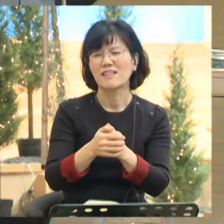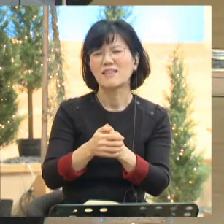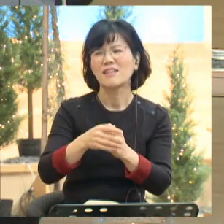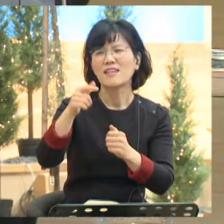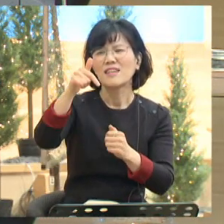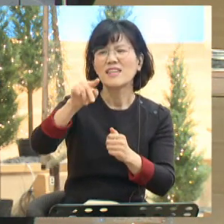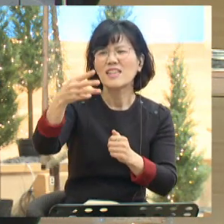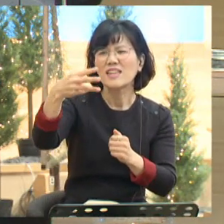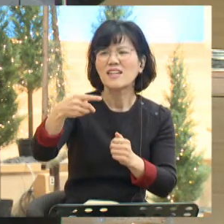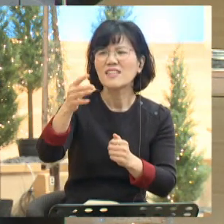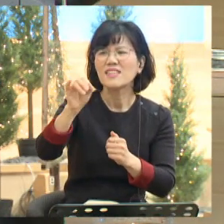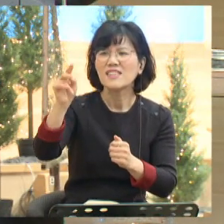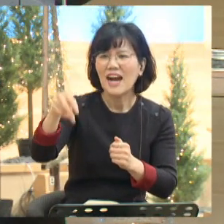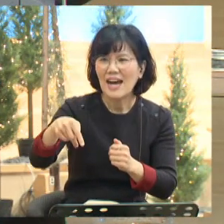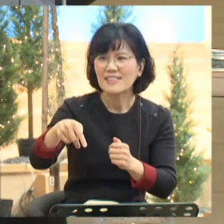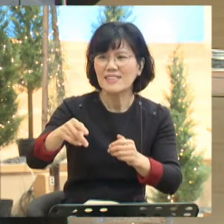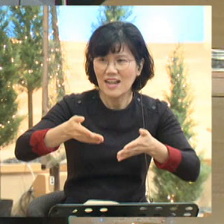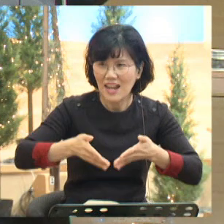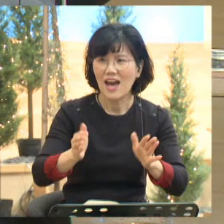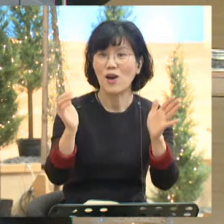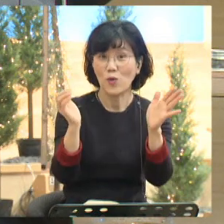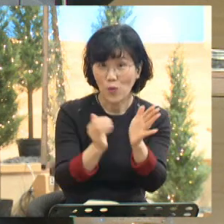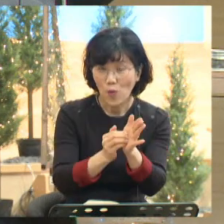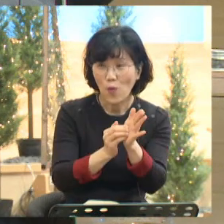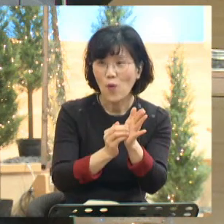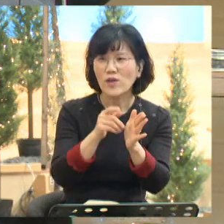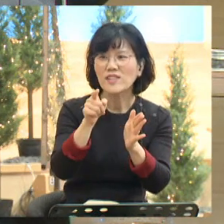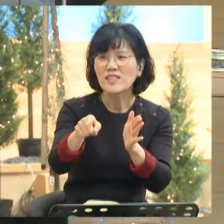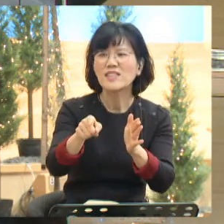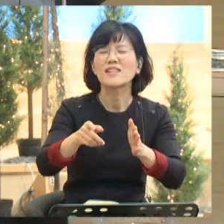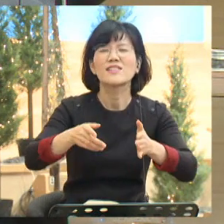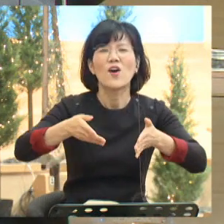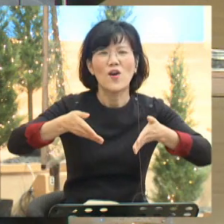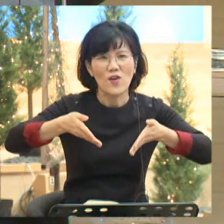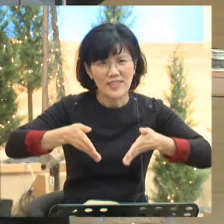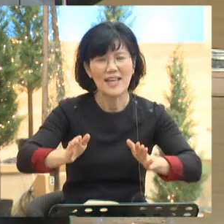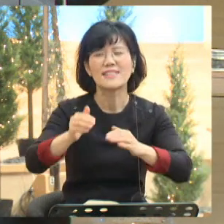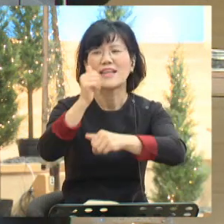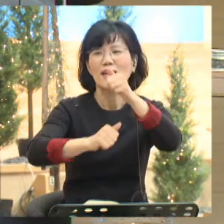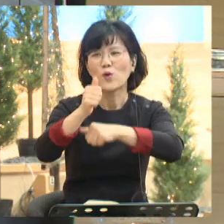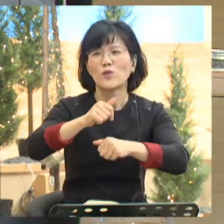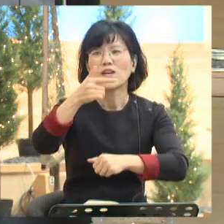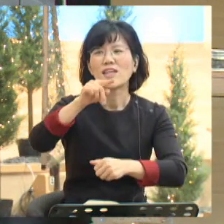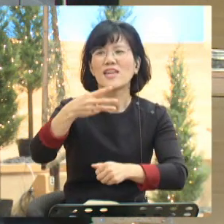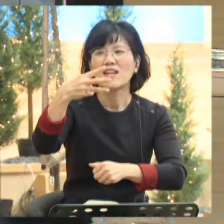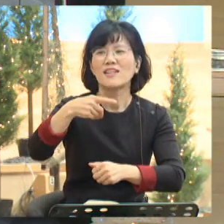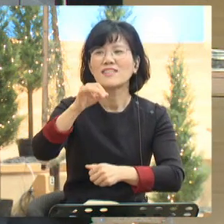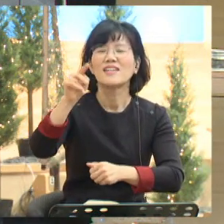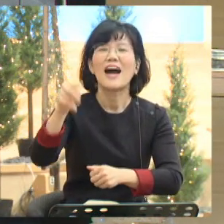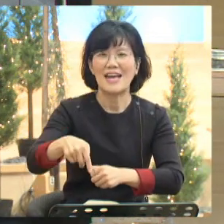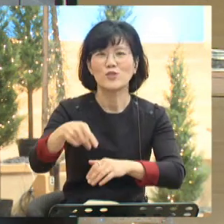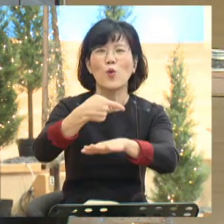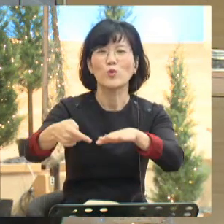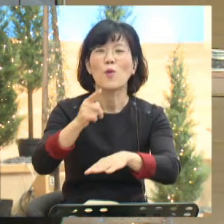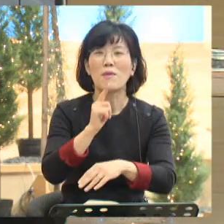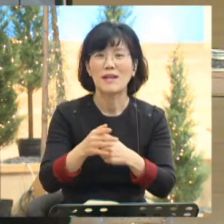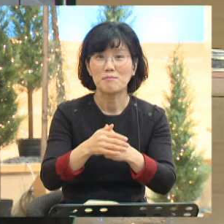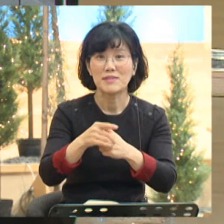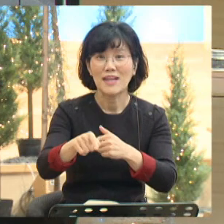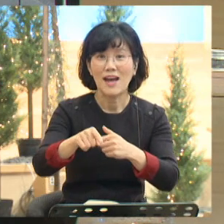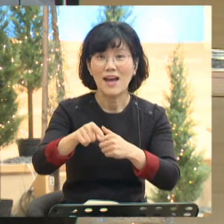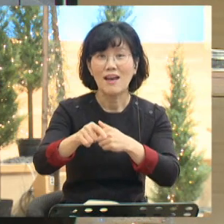길라 시나 꼭 길래 아 세계에서 난 자손은 길르앗 종족이라 자 그럼 소급 에서 올라가며 이 어떻게 되는